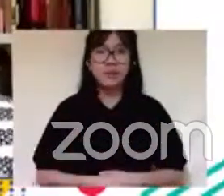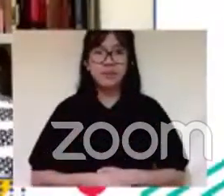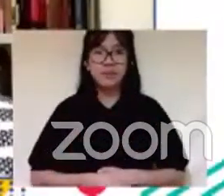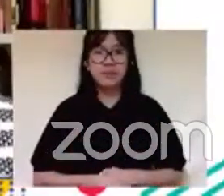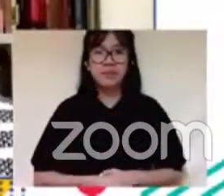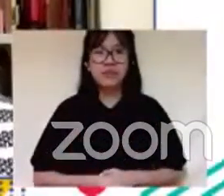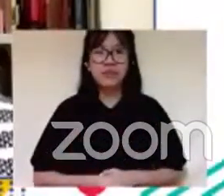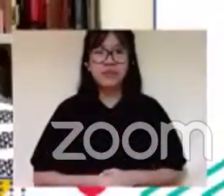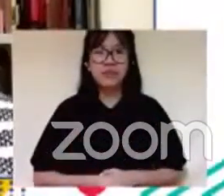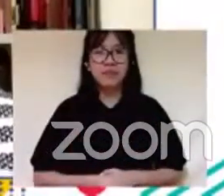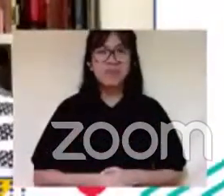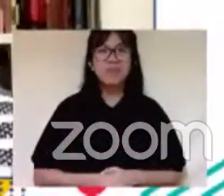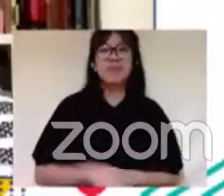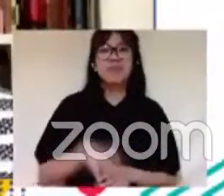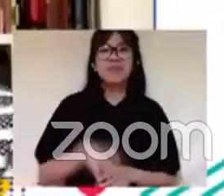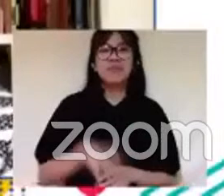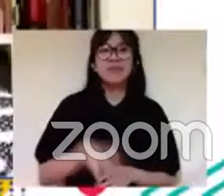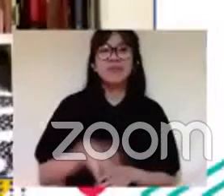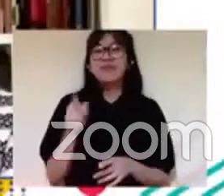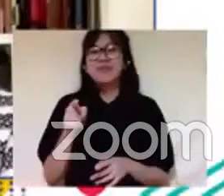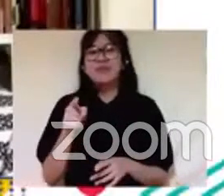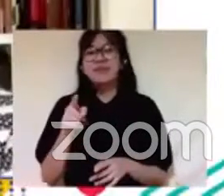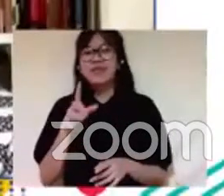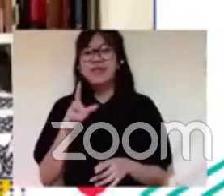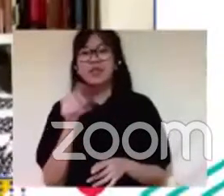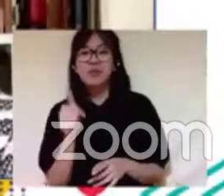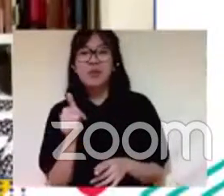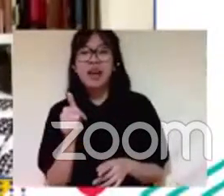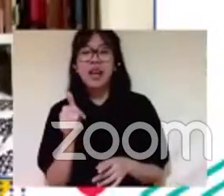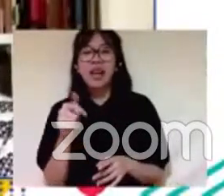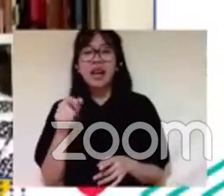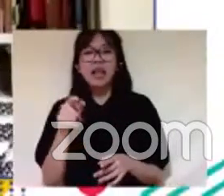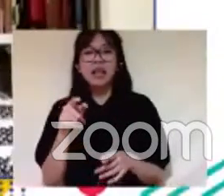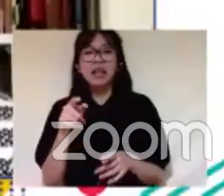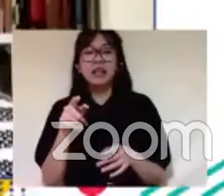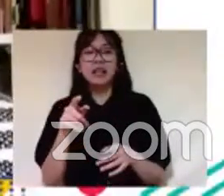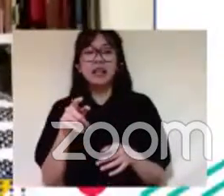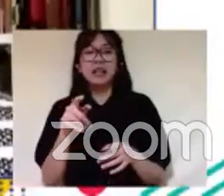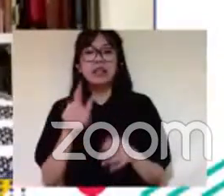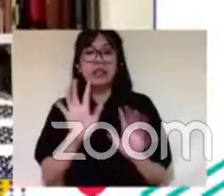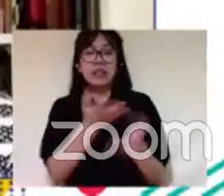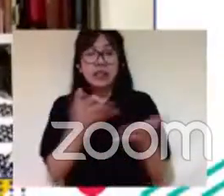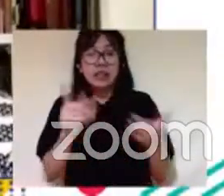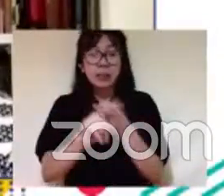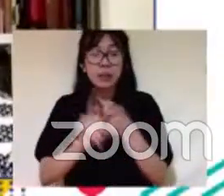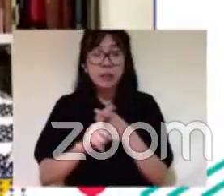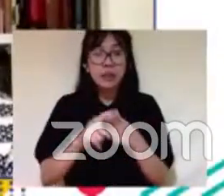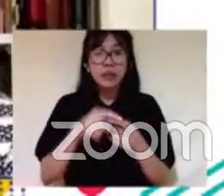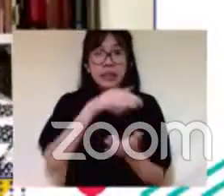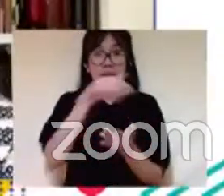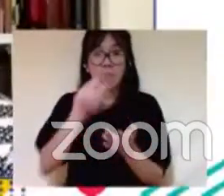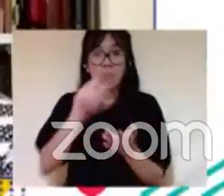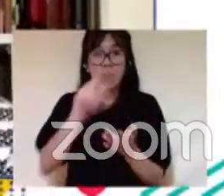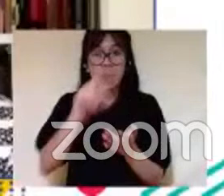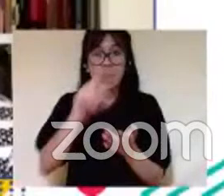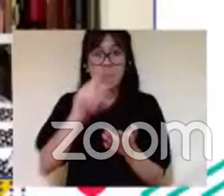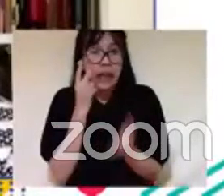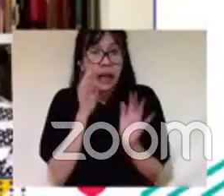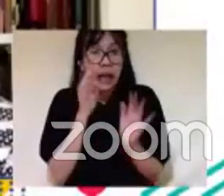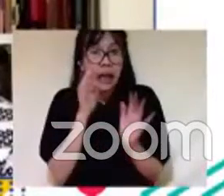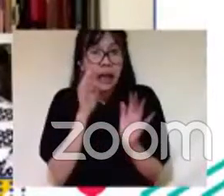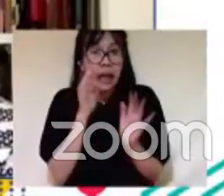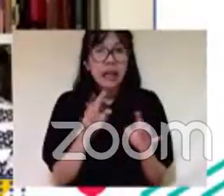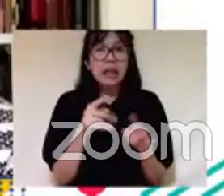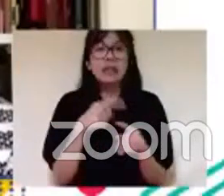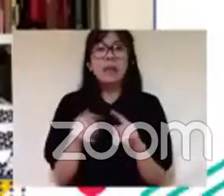akan sulit untuk membiarkan teman-teman untuk menjaga data pribadinya tanpa dibarengi aturan. Makanya tadi saya